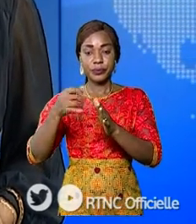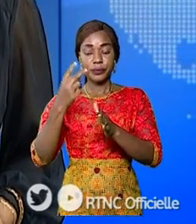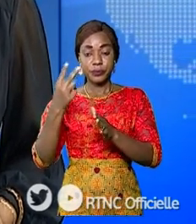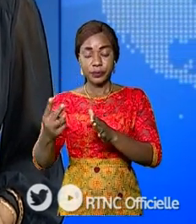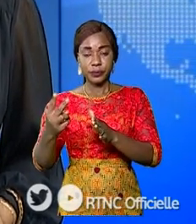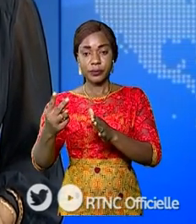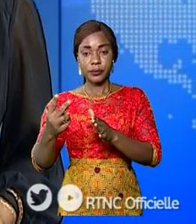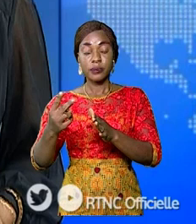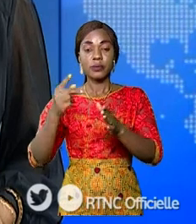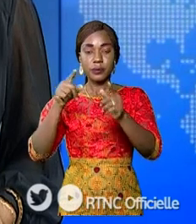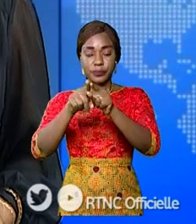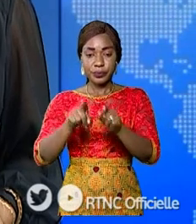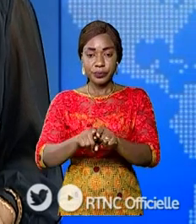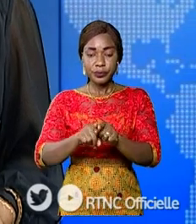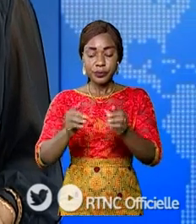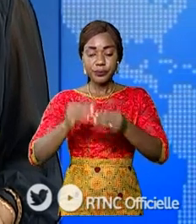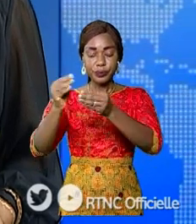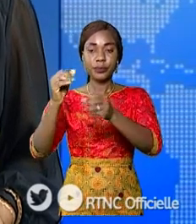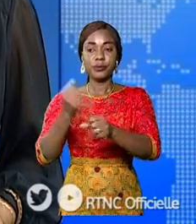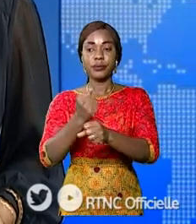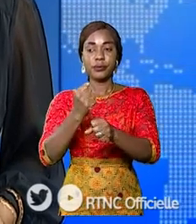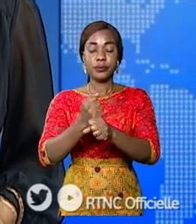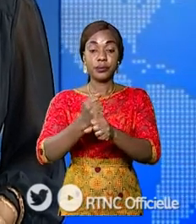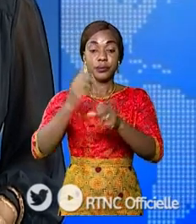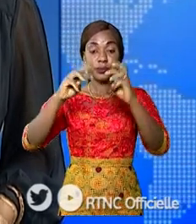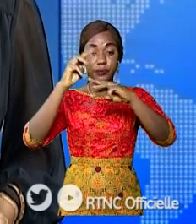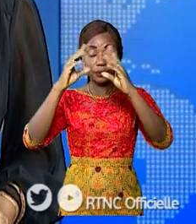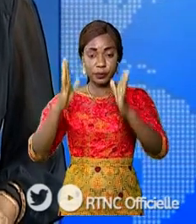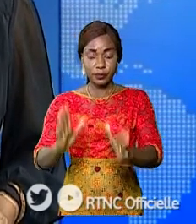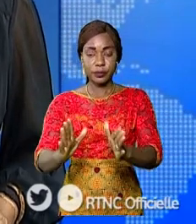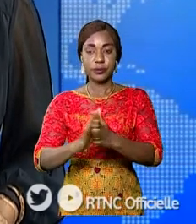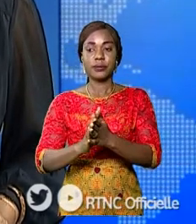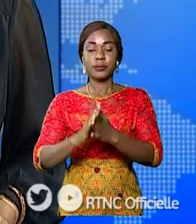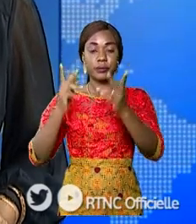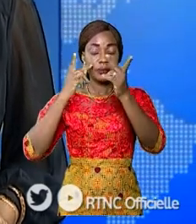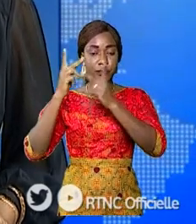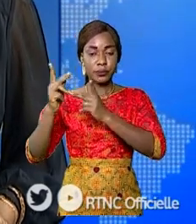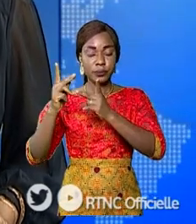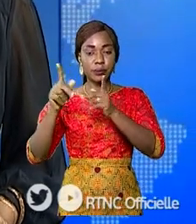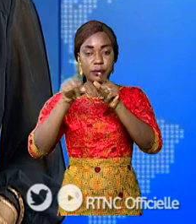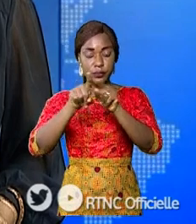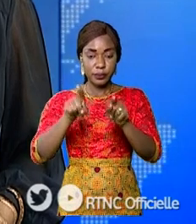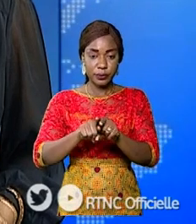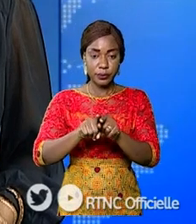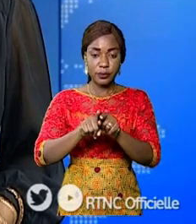27 mars 2020 fixant les attributions des ministères, vu le décret numéro